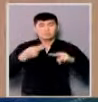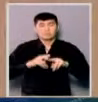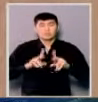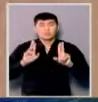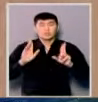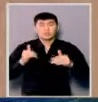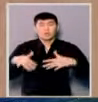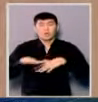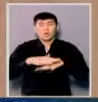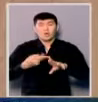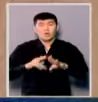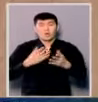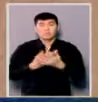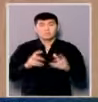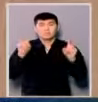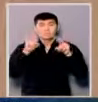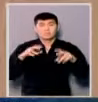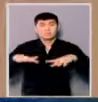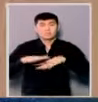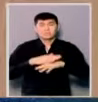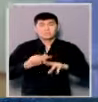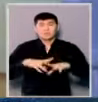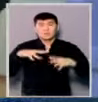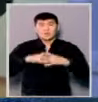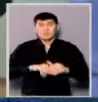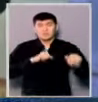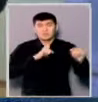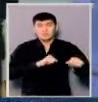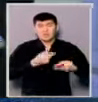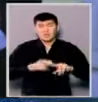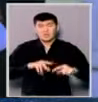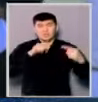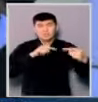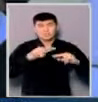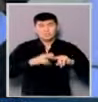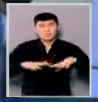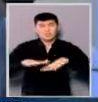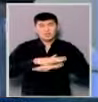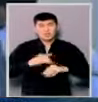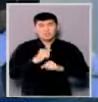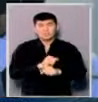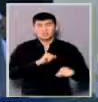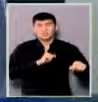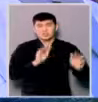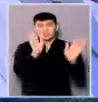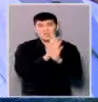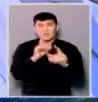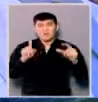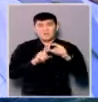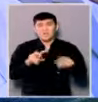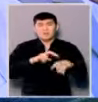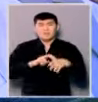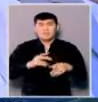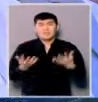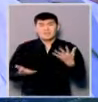не только всесторонне изучал геологию региона, но и упорно боролся в целях защиты экологии. Его слова: «Я боюсь,